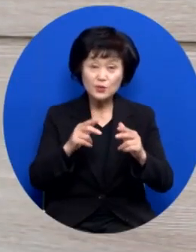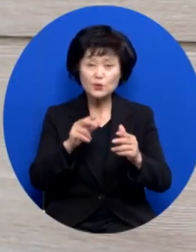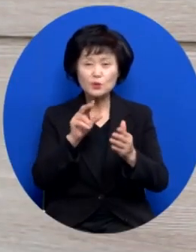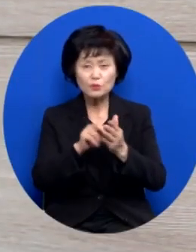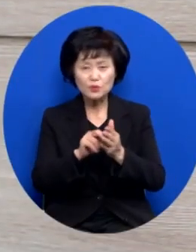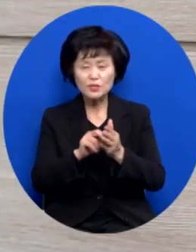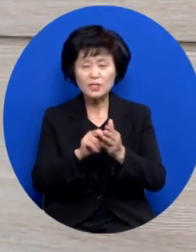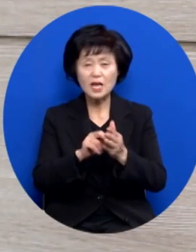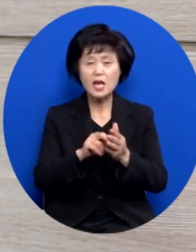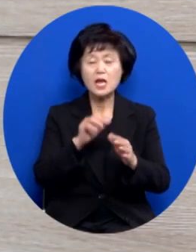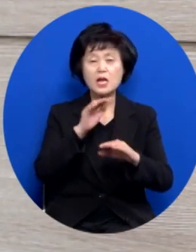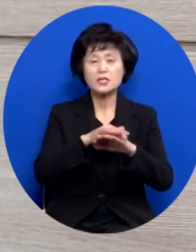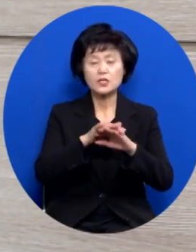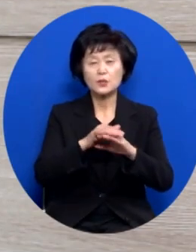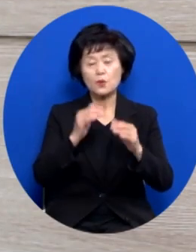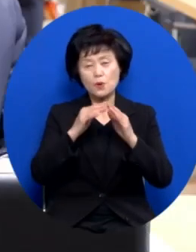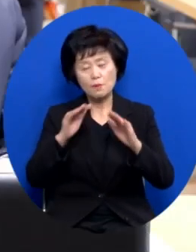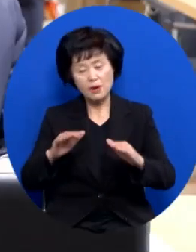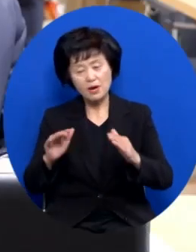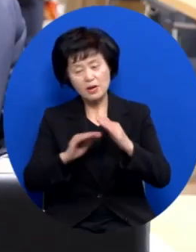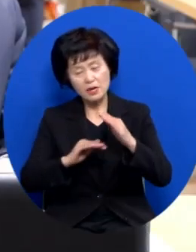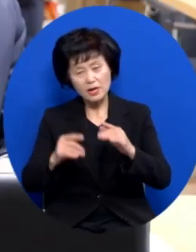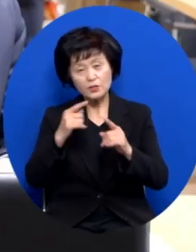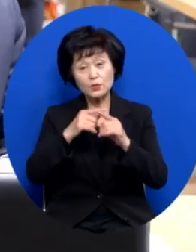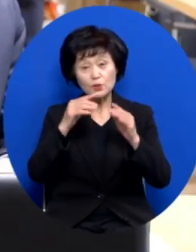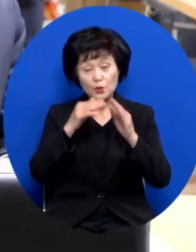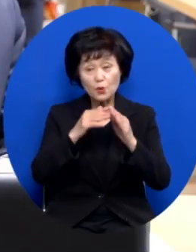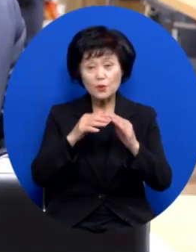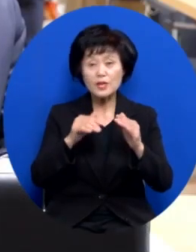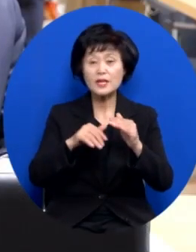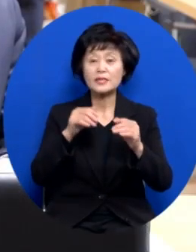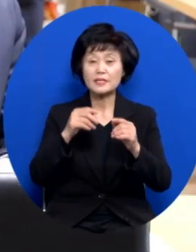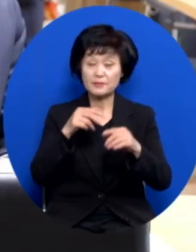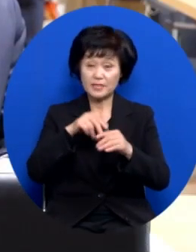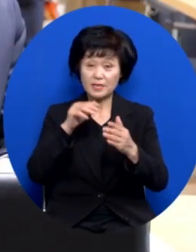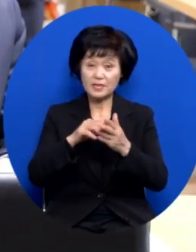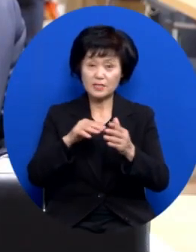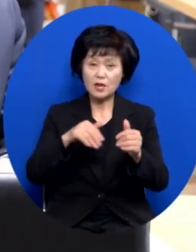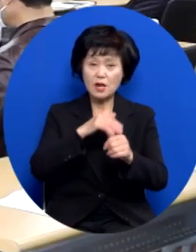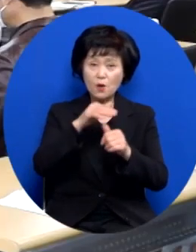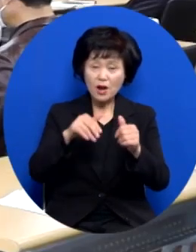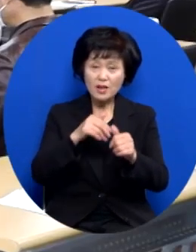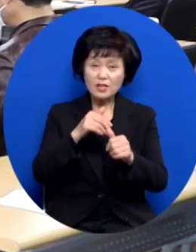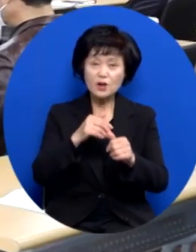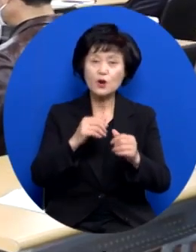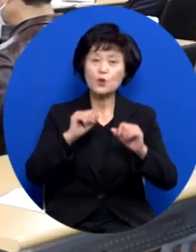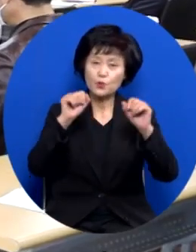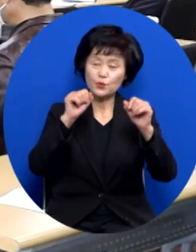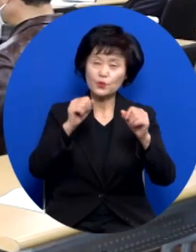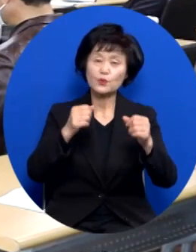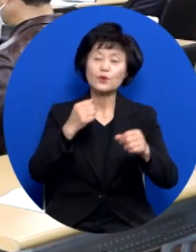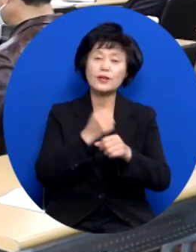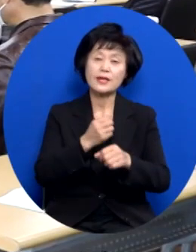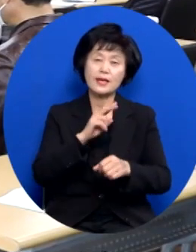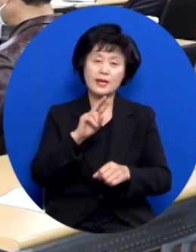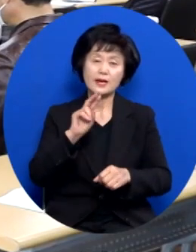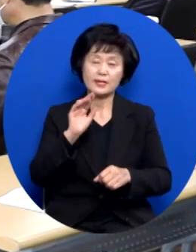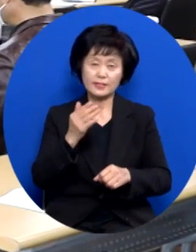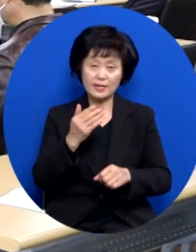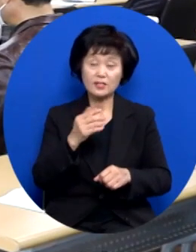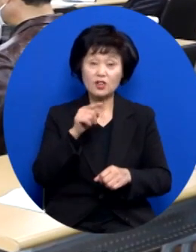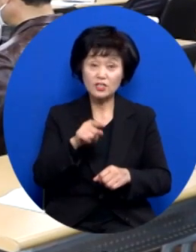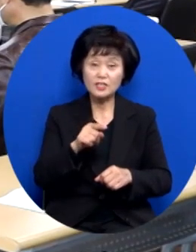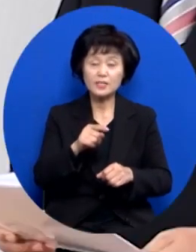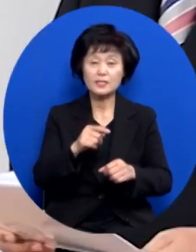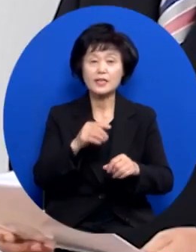현장인 농어촌과 마을, 가정, 교회 단위의 공동체적 단결로 범기독교 환경운동을 펼치는 것이 유일한 해결책이